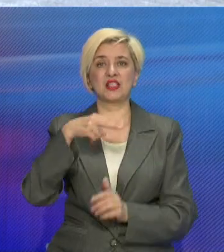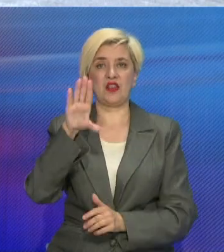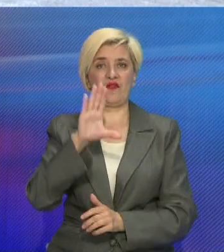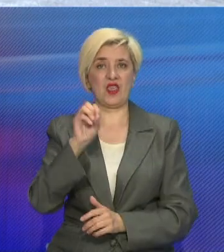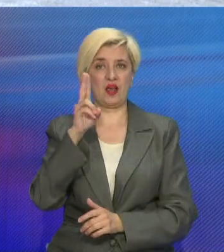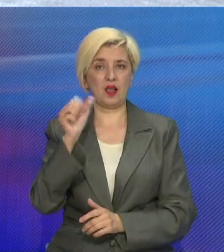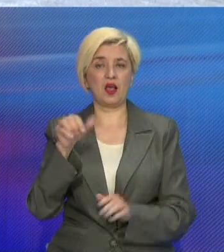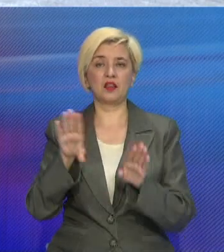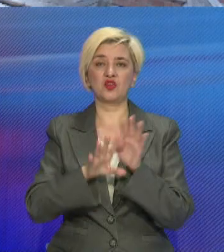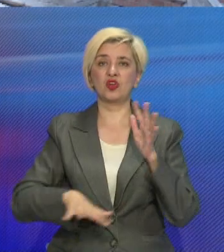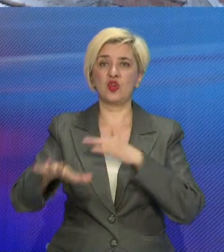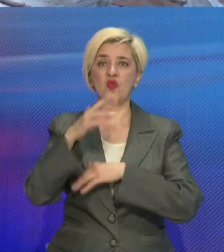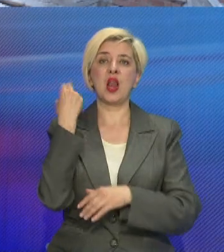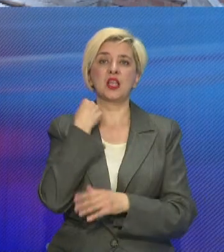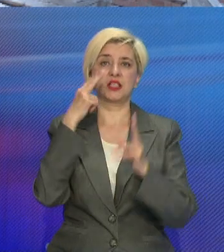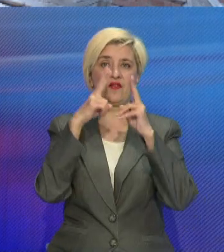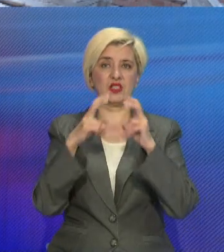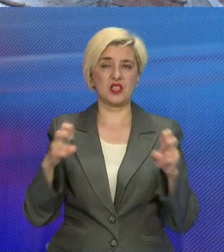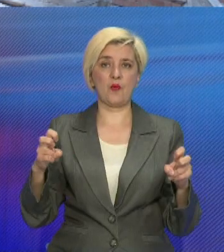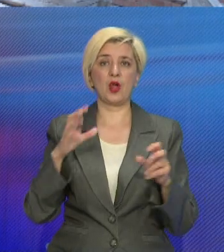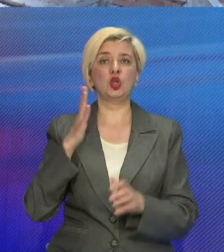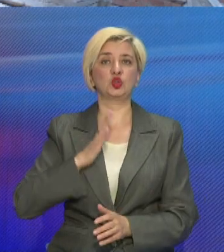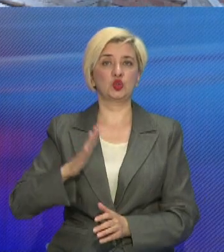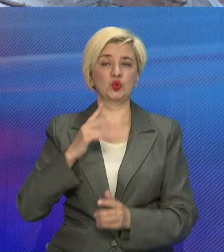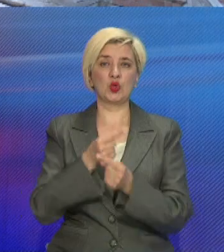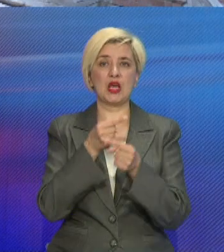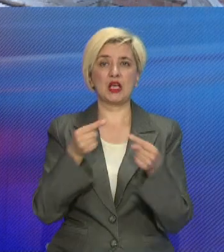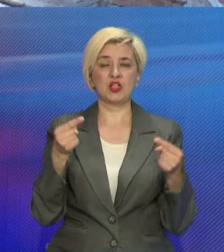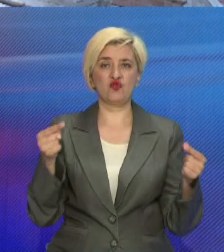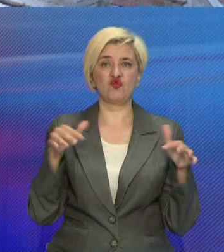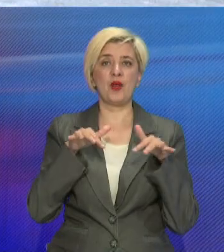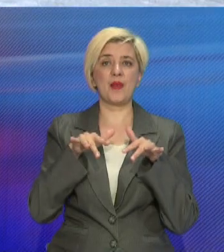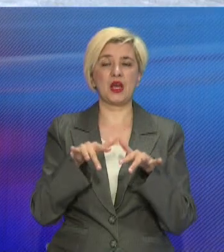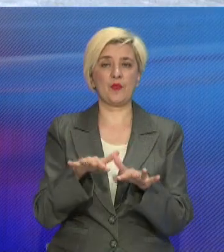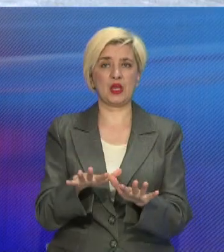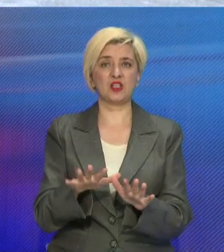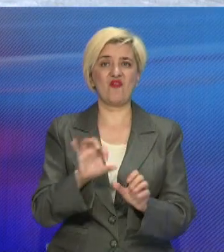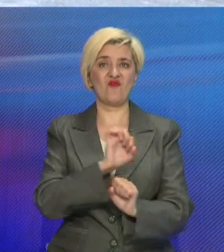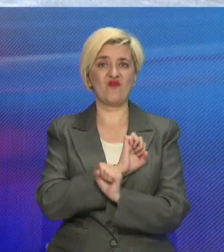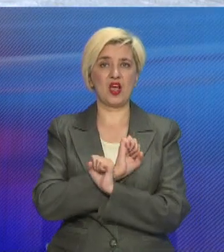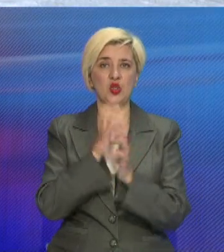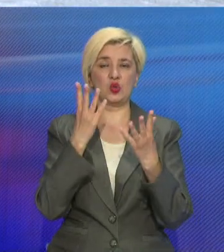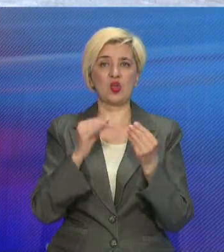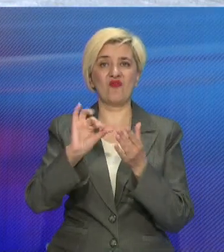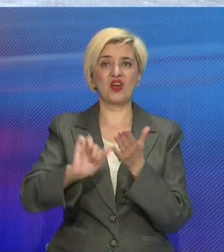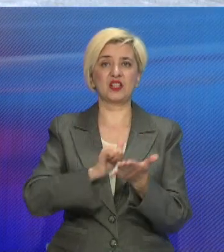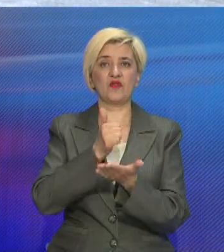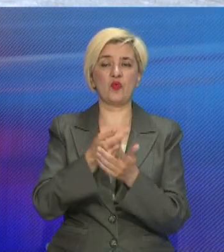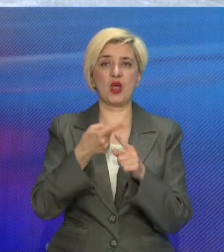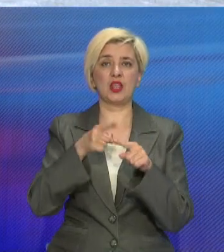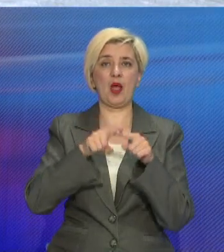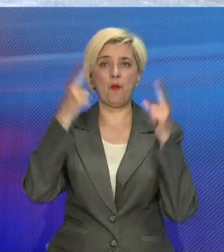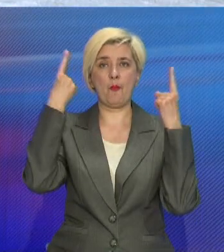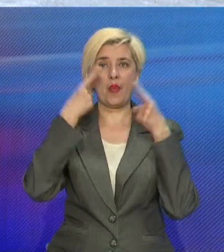замка в рамках замкового гостинца ждут различные мероприятия в выходной день. В основном это проекты,